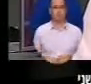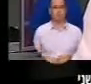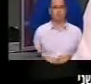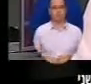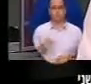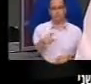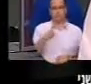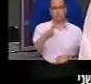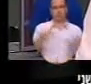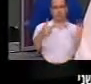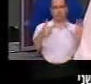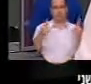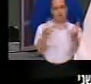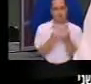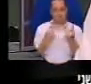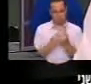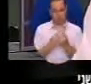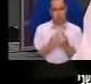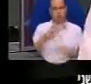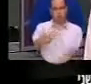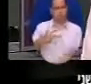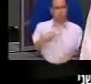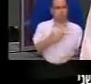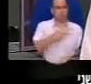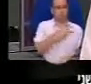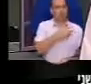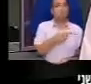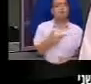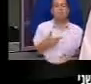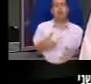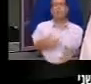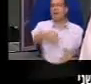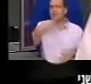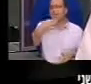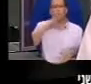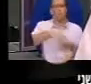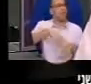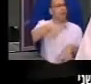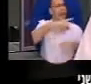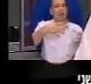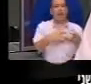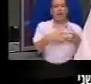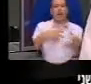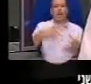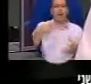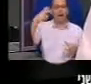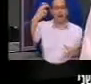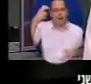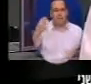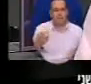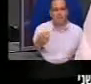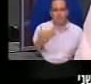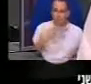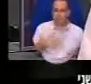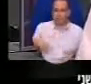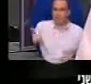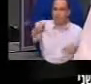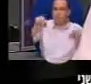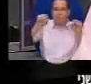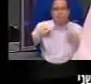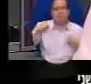האלה מקיימים, קודם כל נותנים הרצאות על החברה הערבית, קודם כל על הנושא של הקשירות תרבותית. רוצים שיכירו את הרקע,